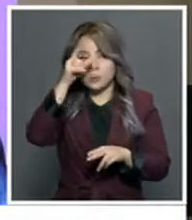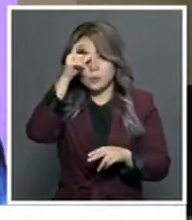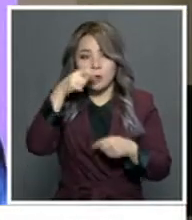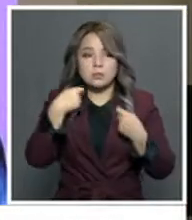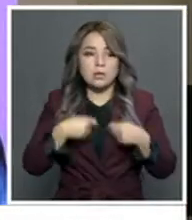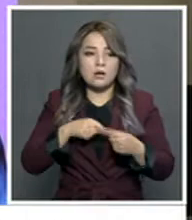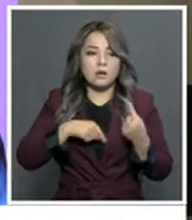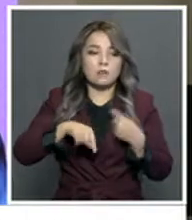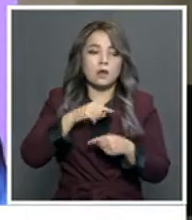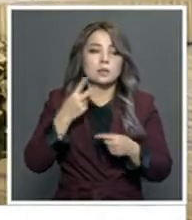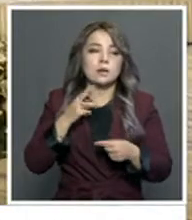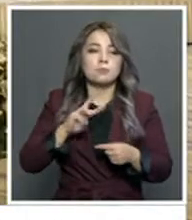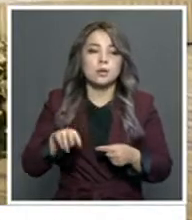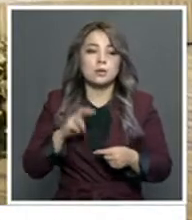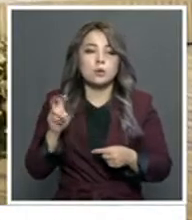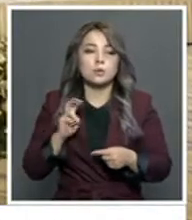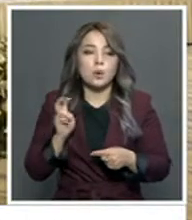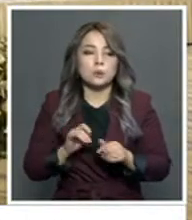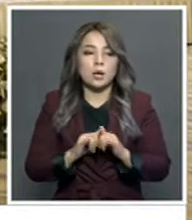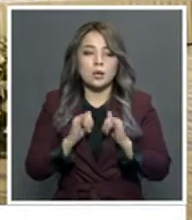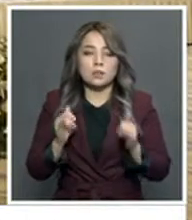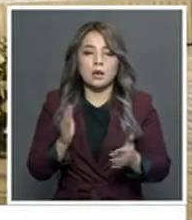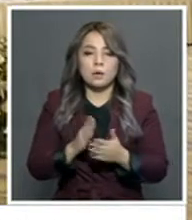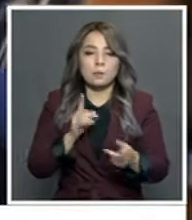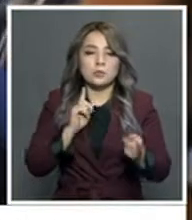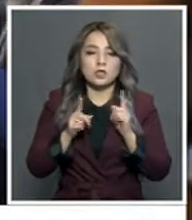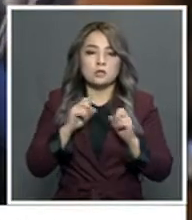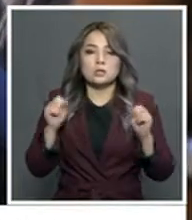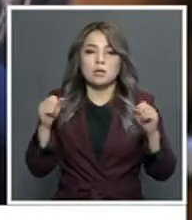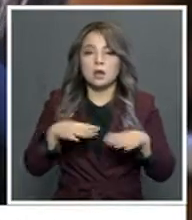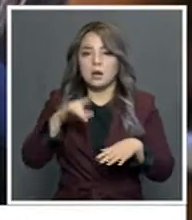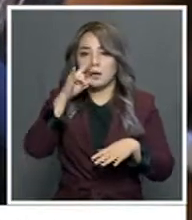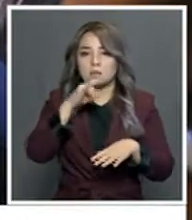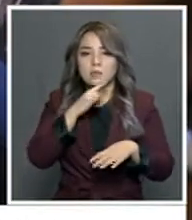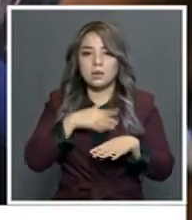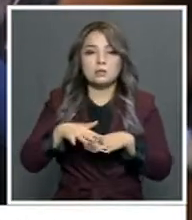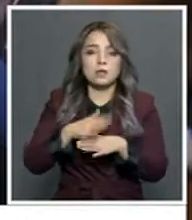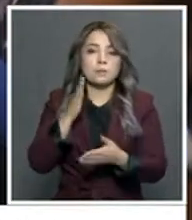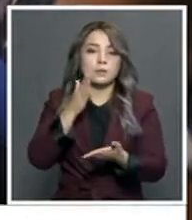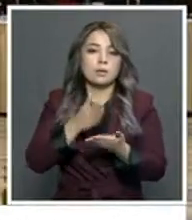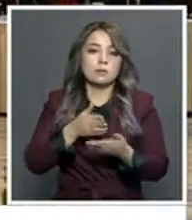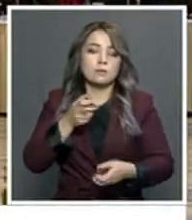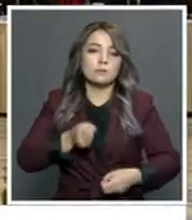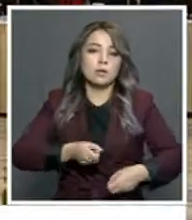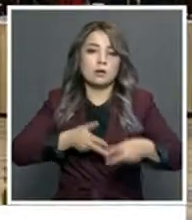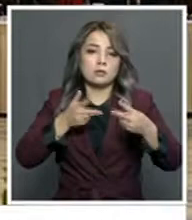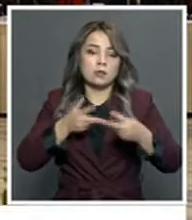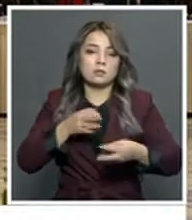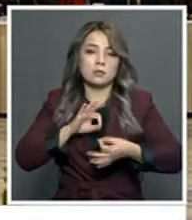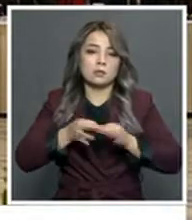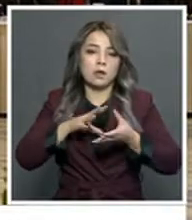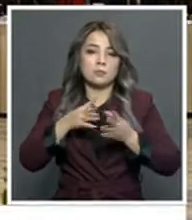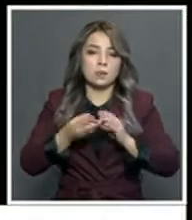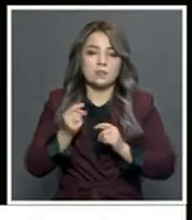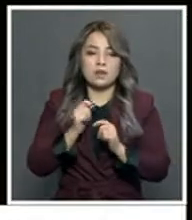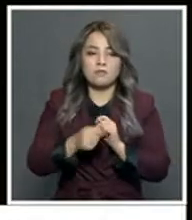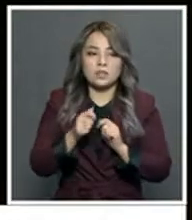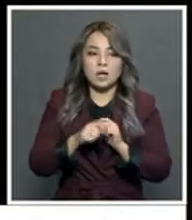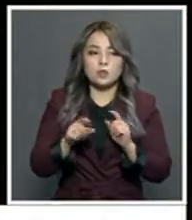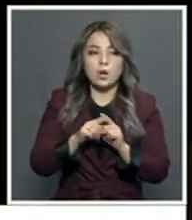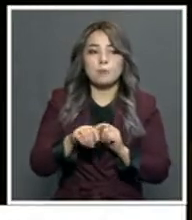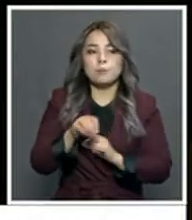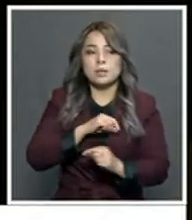айналымы 2 миллиард доллардан асқан. Жиынға Қазақстаннан бейне байланыс арқылы мамандар қосылып, инвесторларға ел еліміздегі